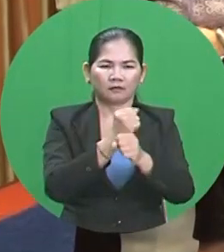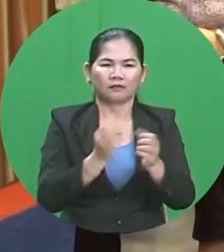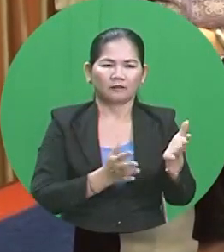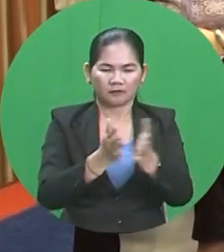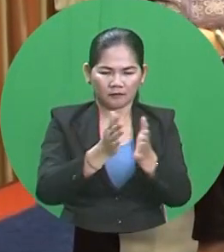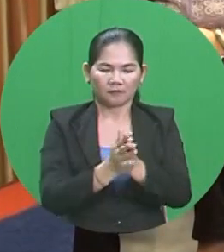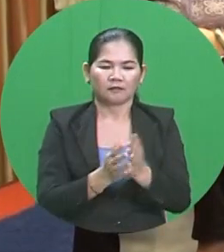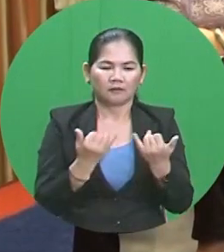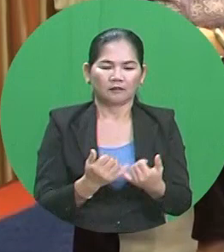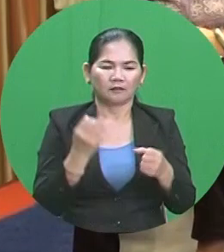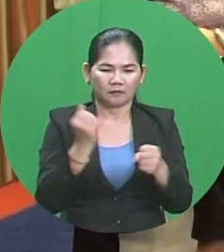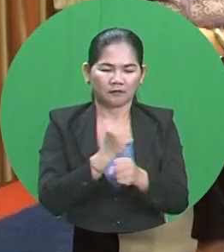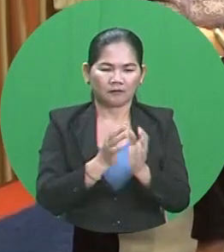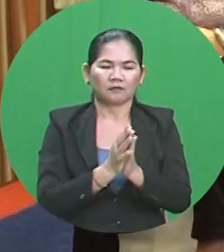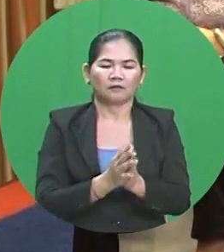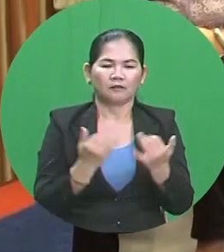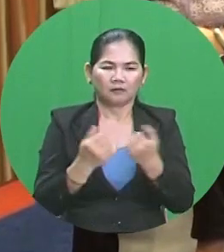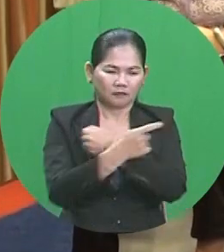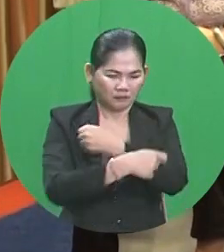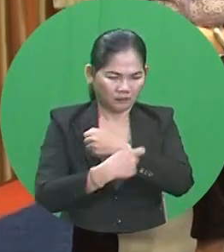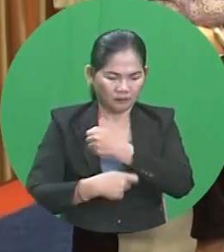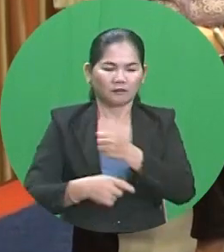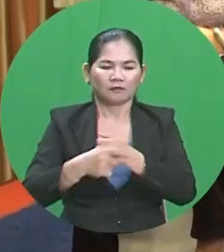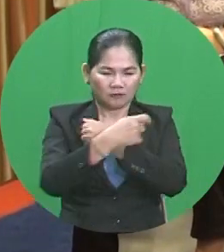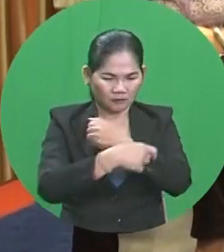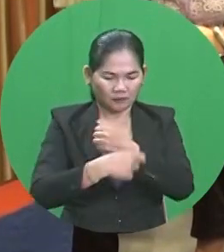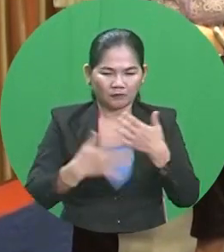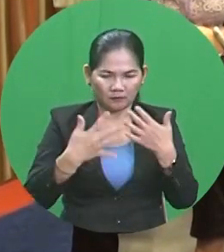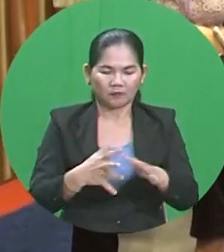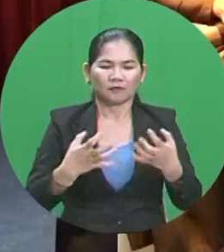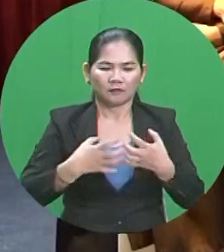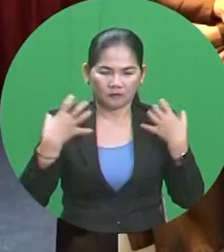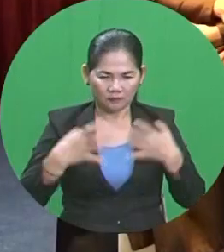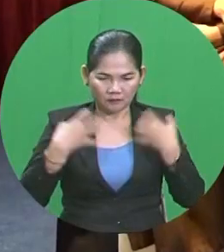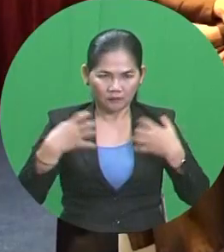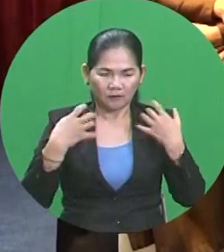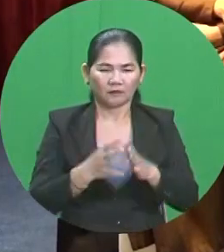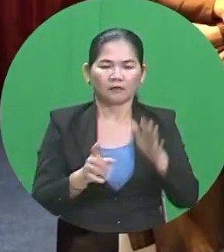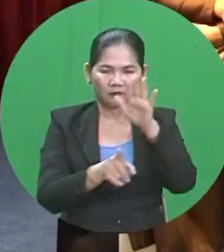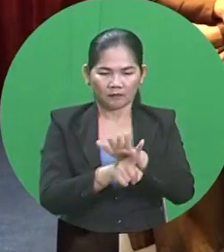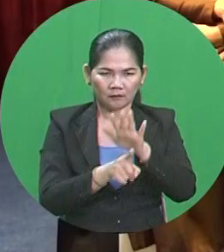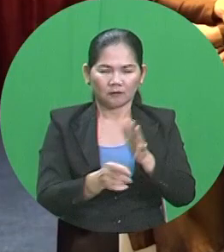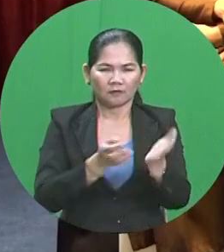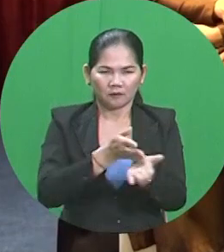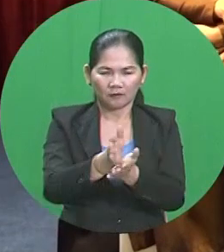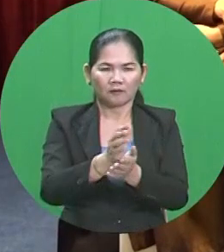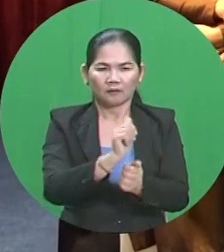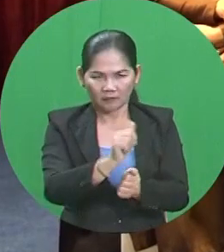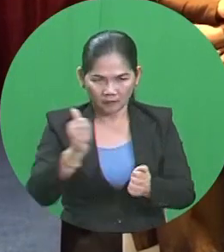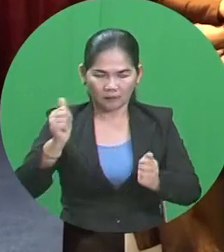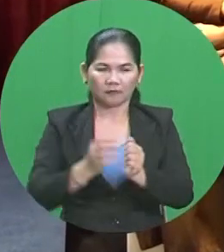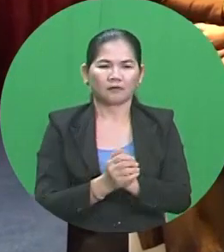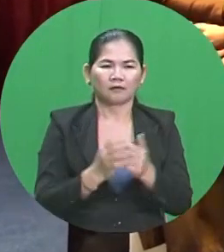កម្មផ្សេងៗដែលពួកគេជាជនដែលងាយទទួលរងគ្រោះដោយអំពើហិង្សានិងការរំលោភបំពានសិទ្ធិផ្សេង